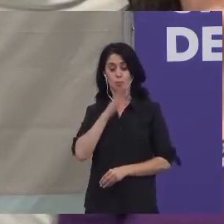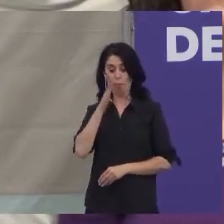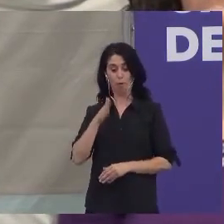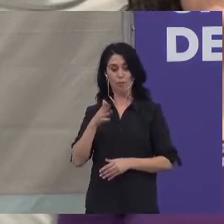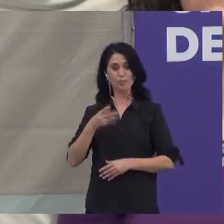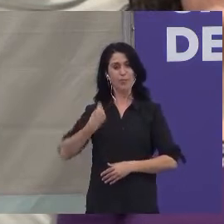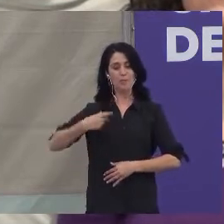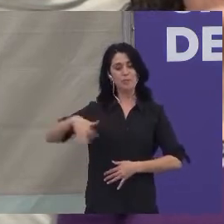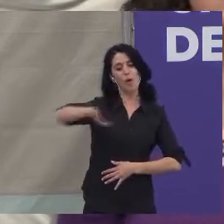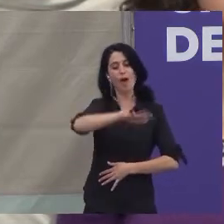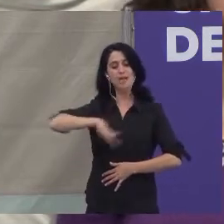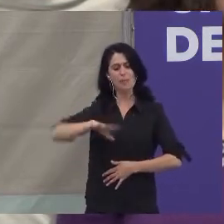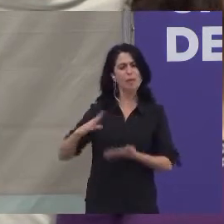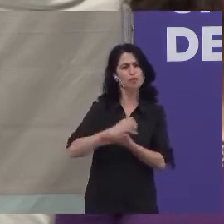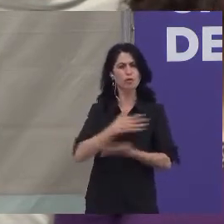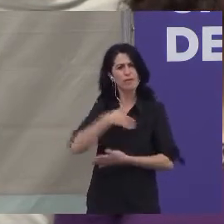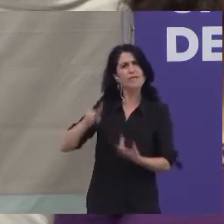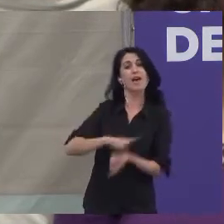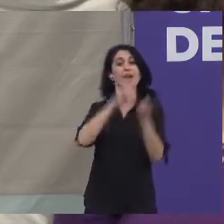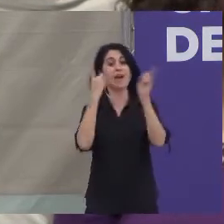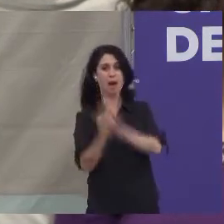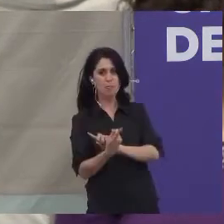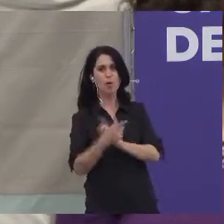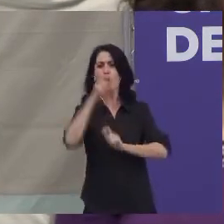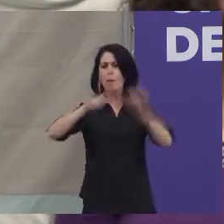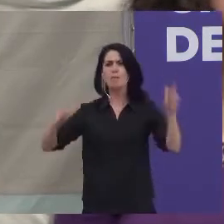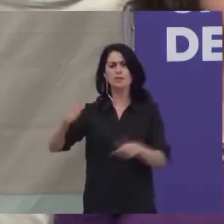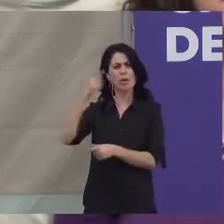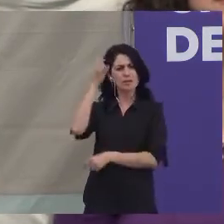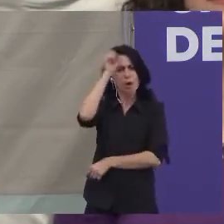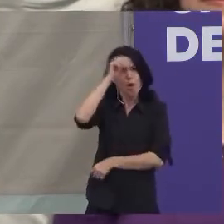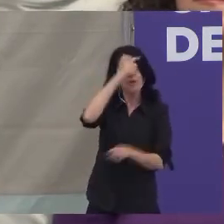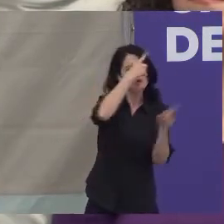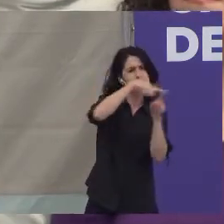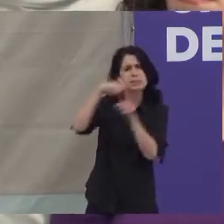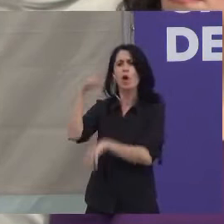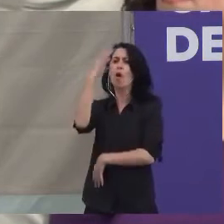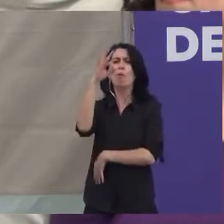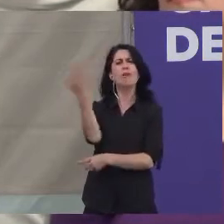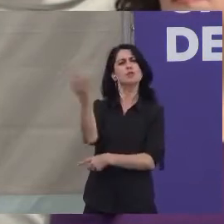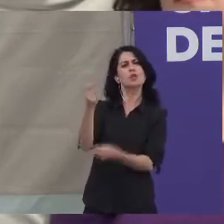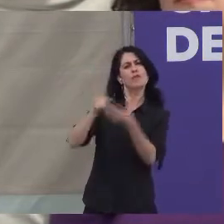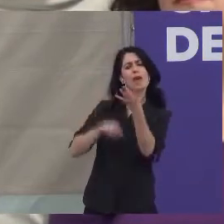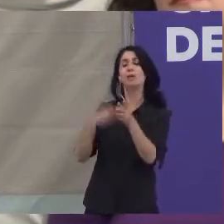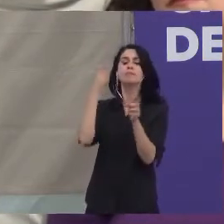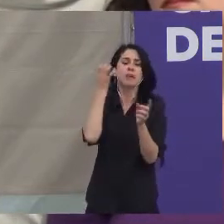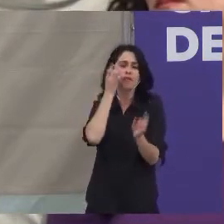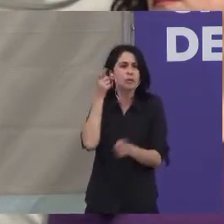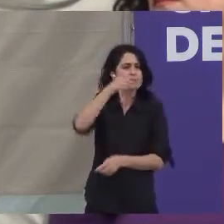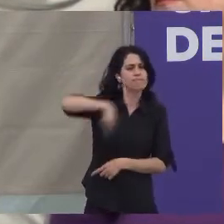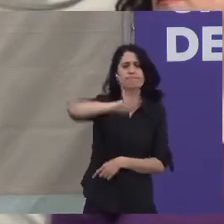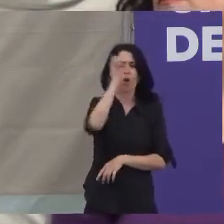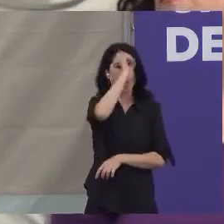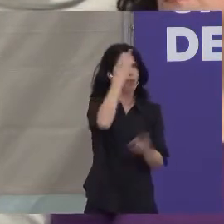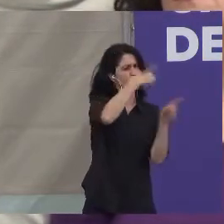canvi, gent que tenim idees diferents del que ha de ser Podem, hem de ser capaços